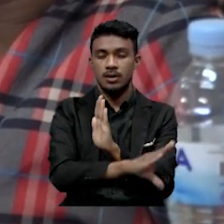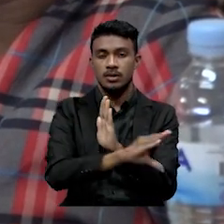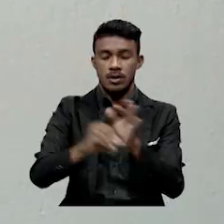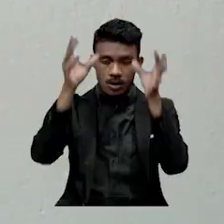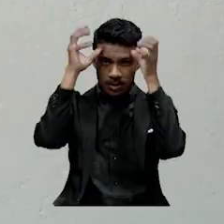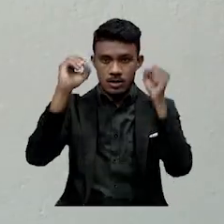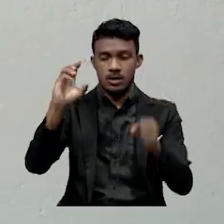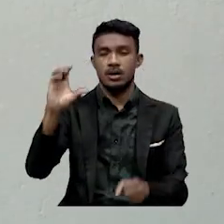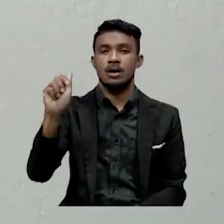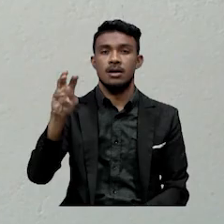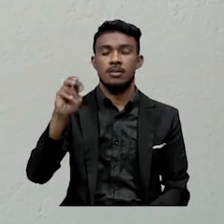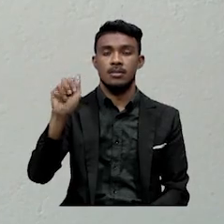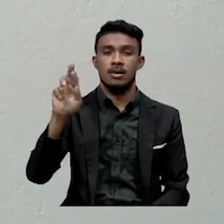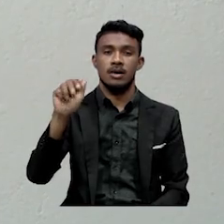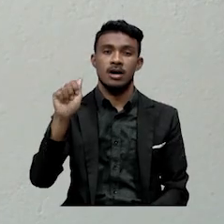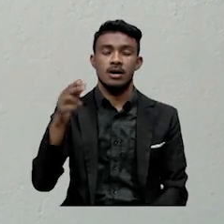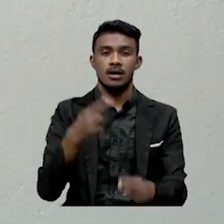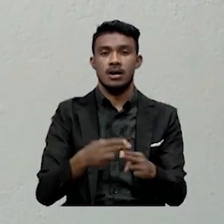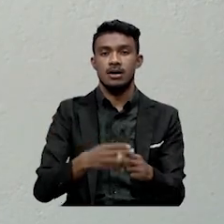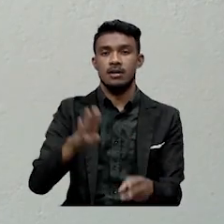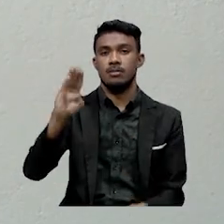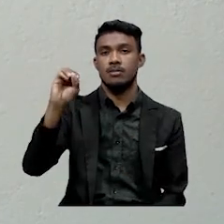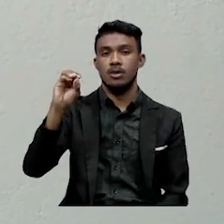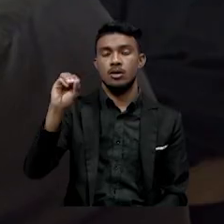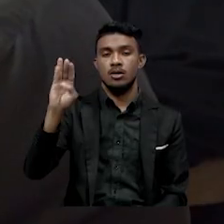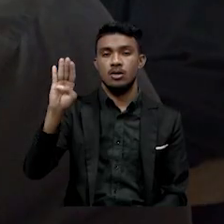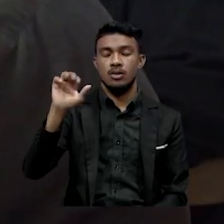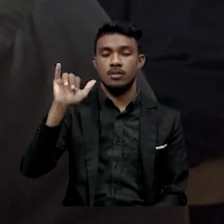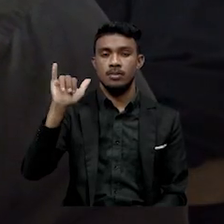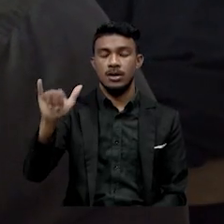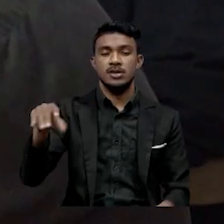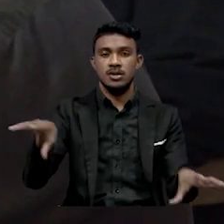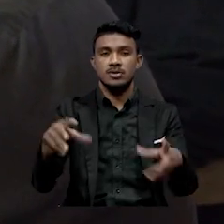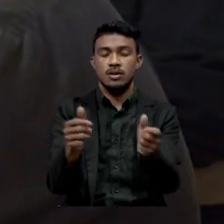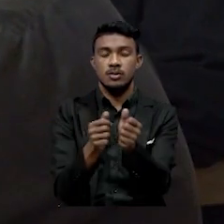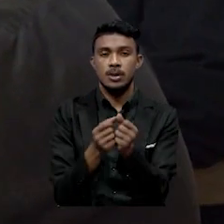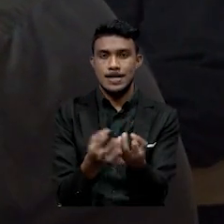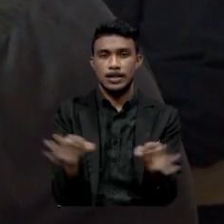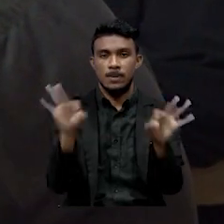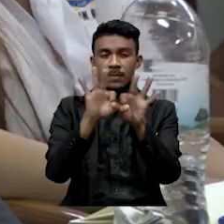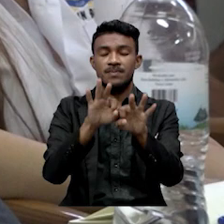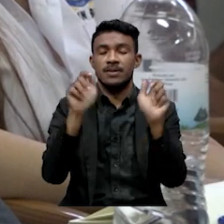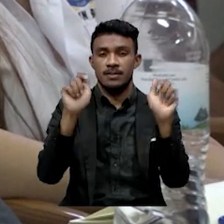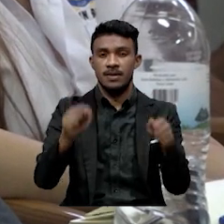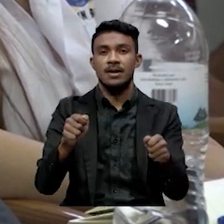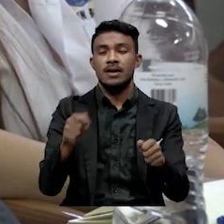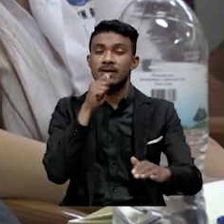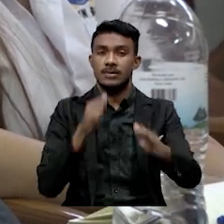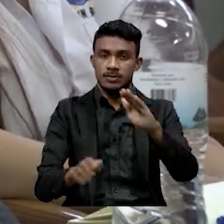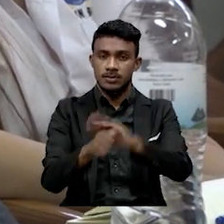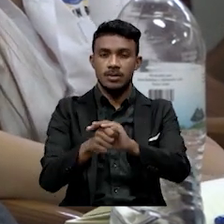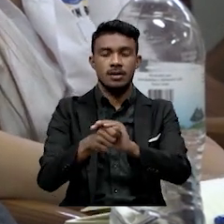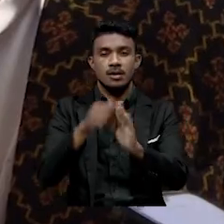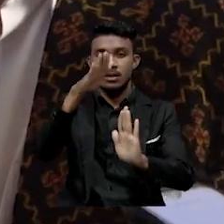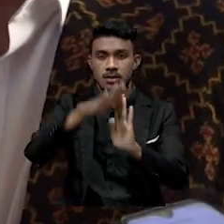rekomendasi industri Nusa Tenggara Timur mobil Yanto hate tank cover song importante hoodie Vita Trance song ilegal Kamar Dagang